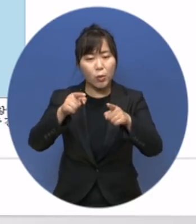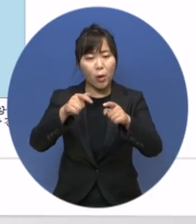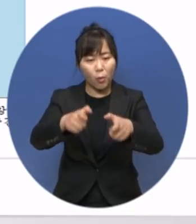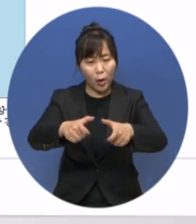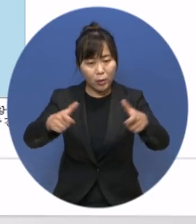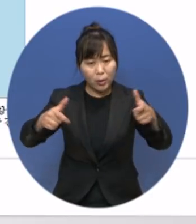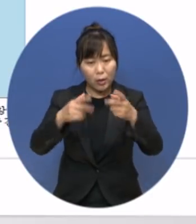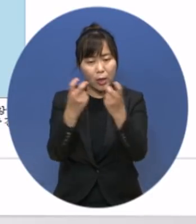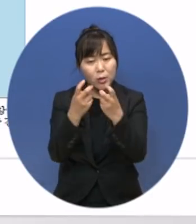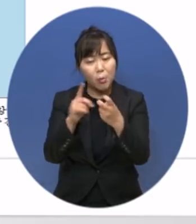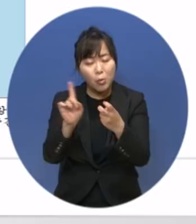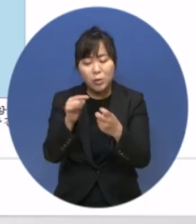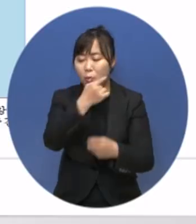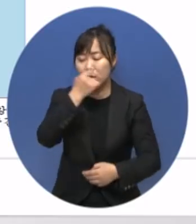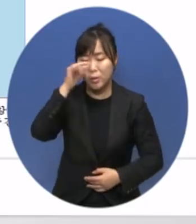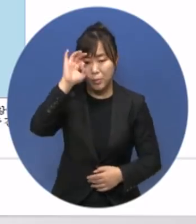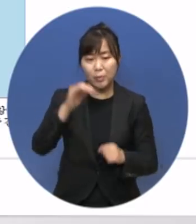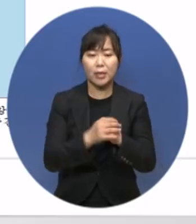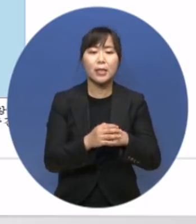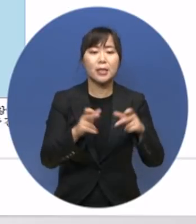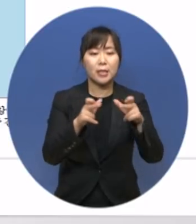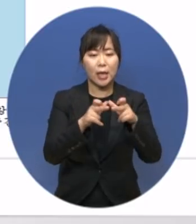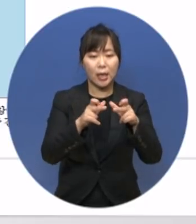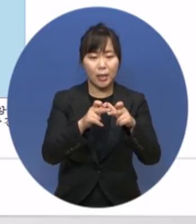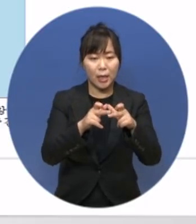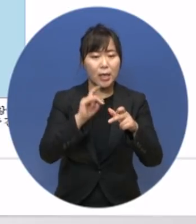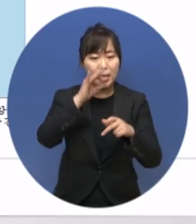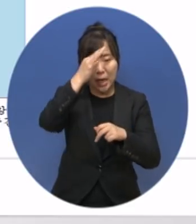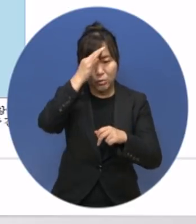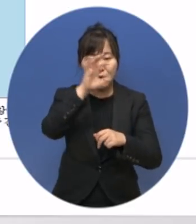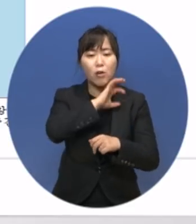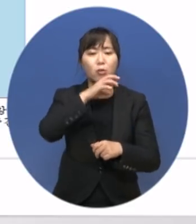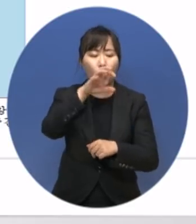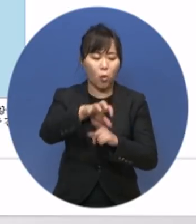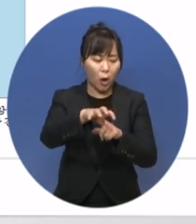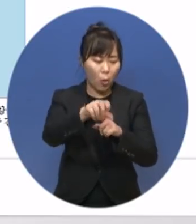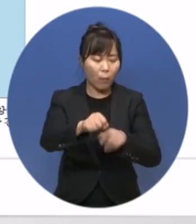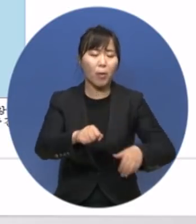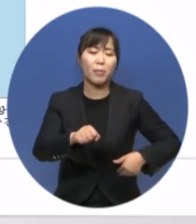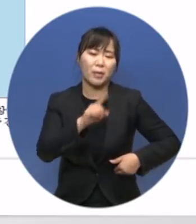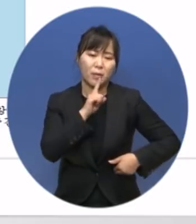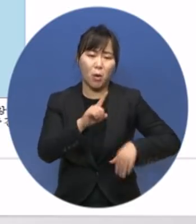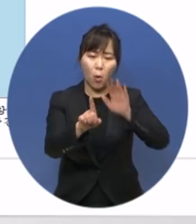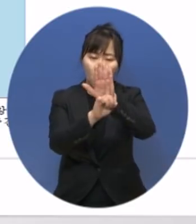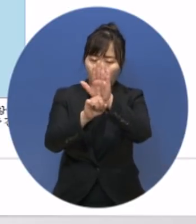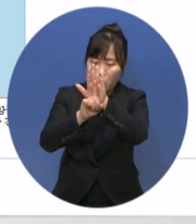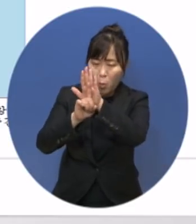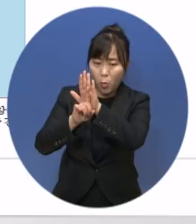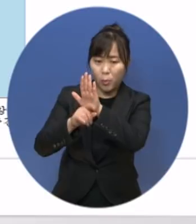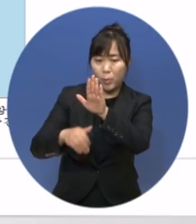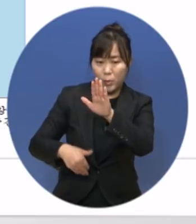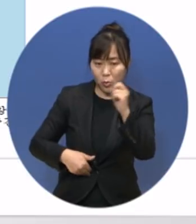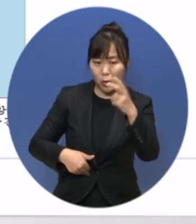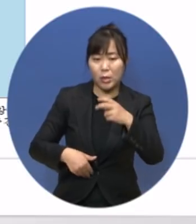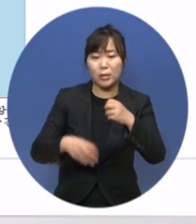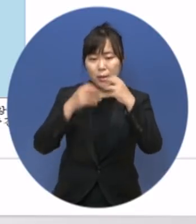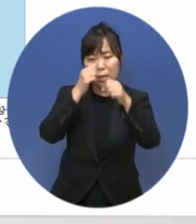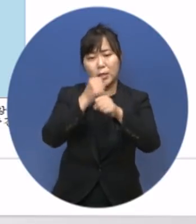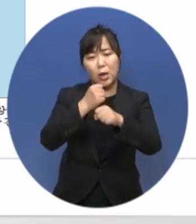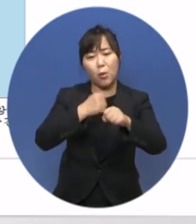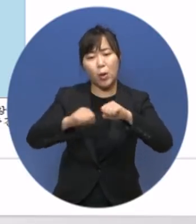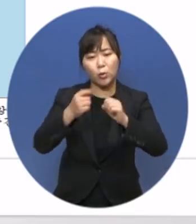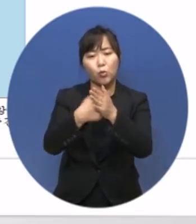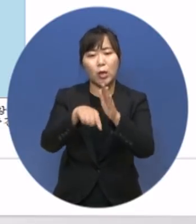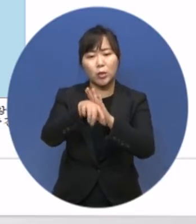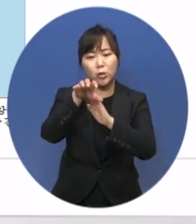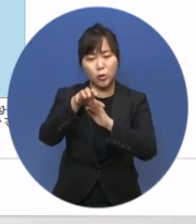있는지 살펴보면 장애예술을 위한 연습공간 확보가 필요하다. 홍보가 필요하다. 그 다음에 창작활동을 위한 전용 공간